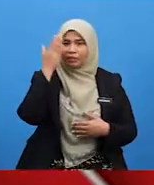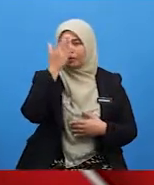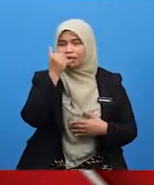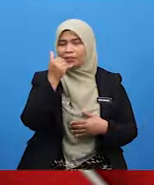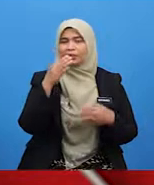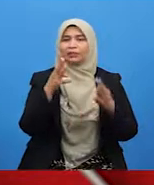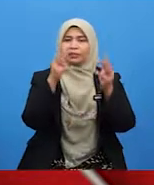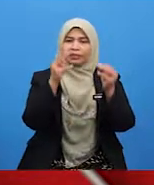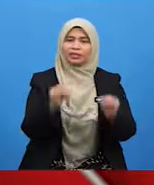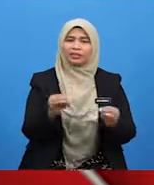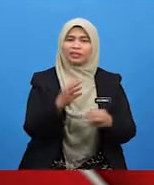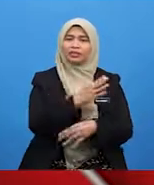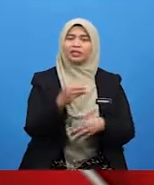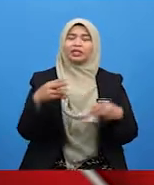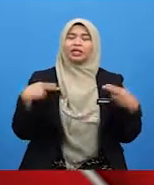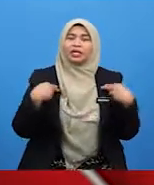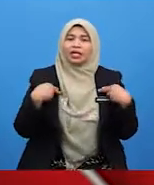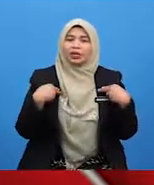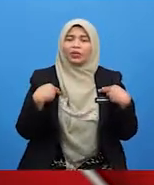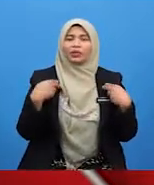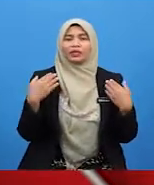haiwan dijadikan berjantina?